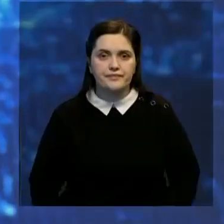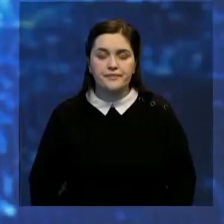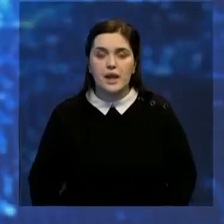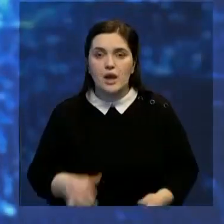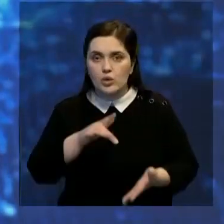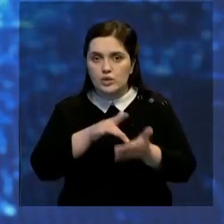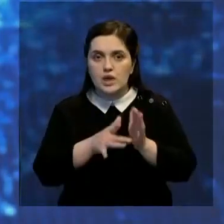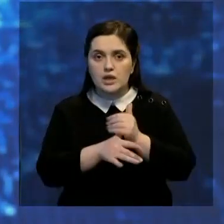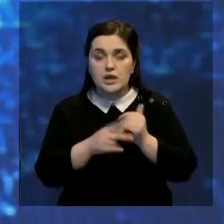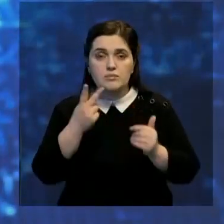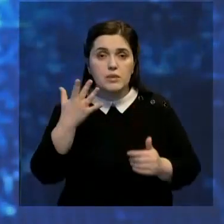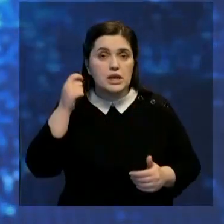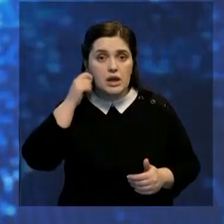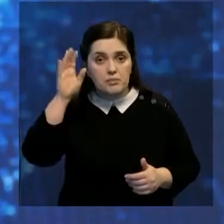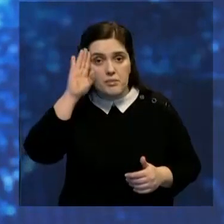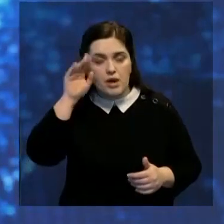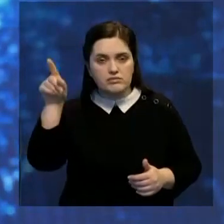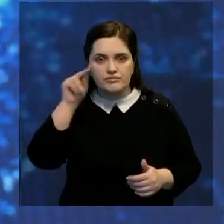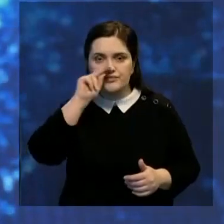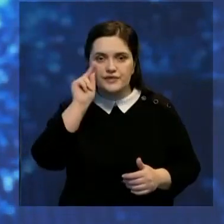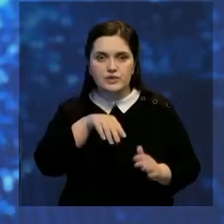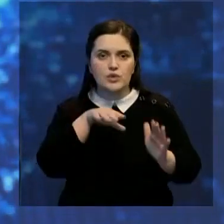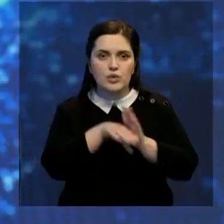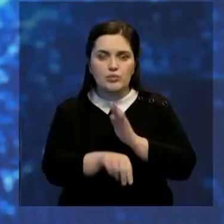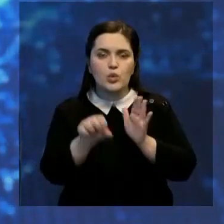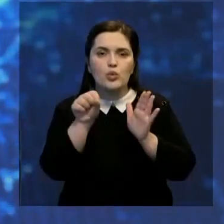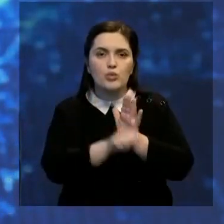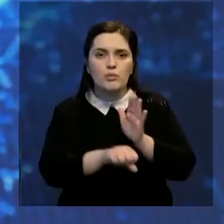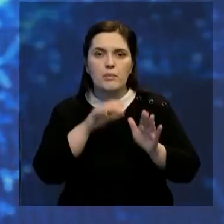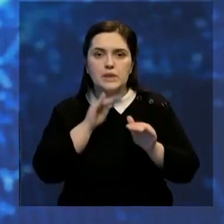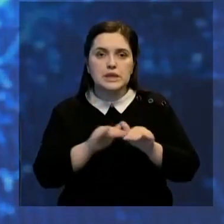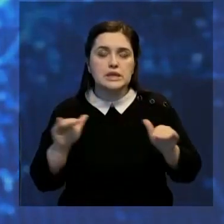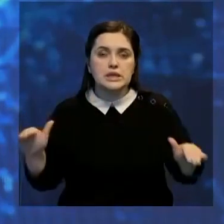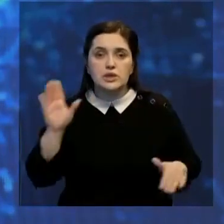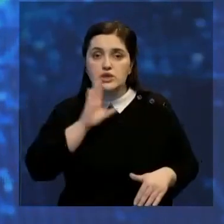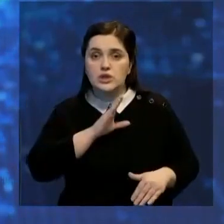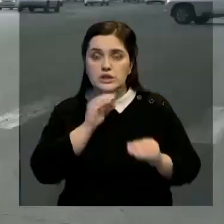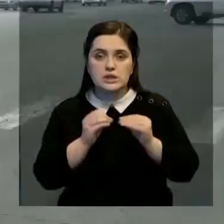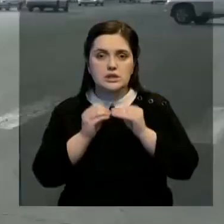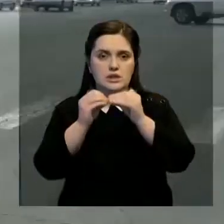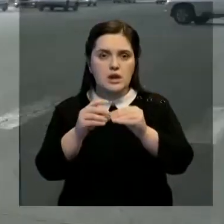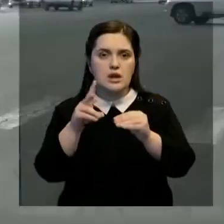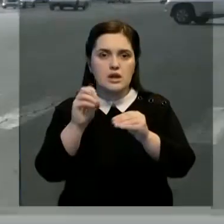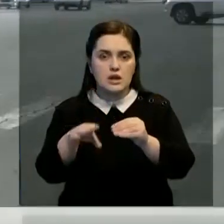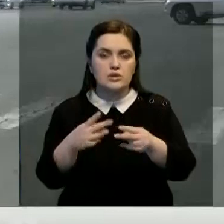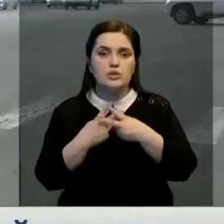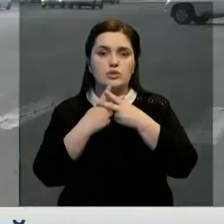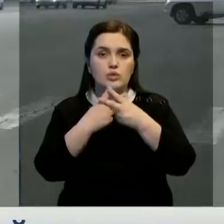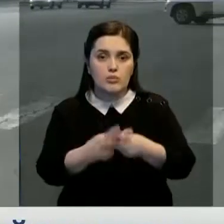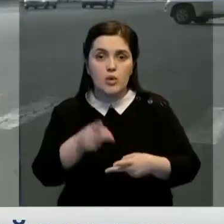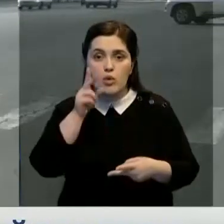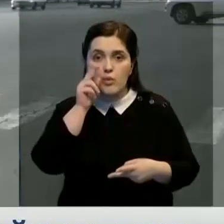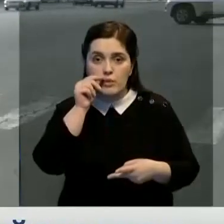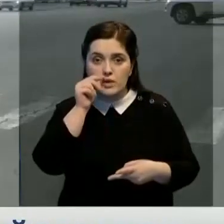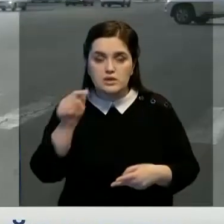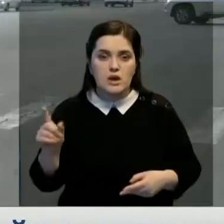В Атырау 25-летнего парня признали виновным в убийстве многодетной матери. Он получил 10 лет лишения свободы. Следствие установило, что